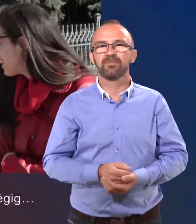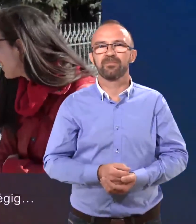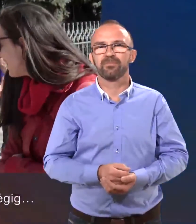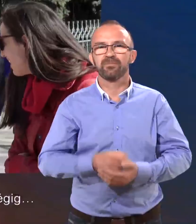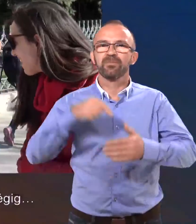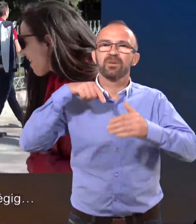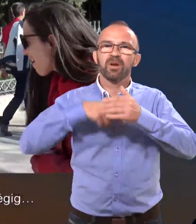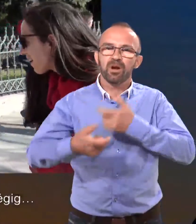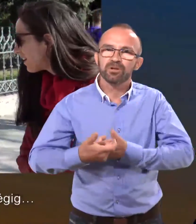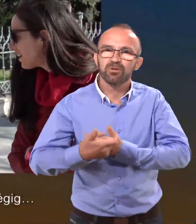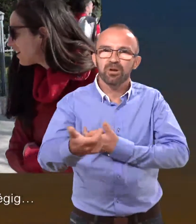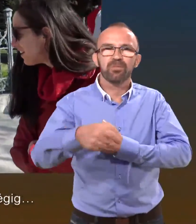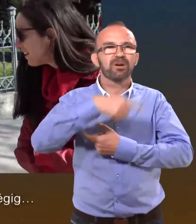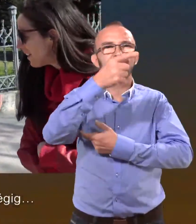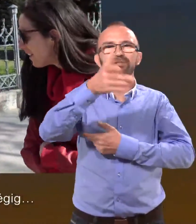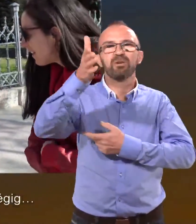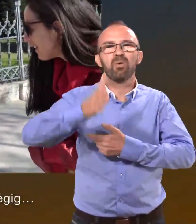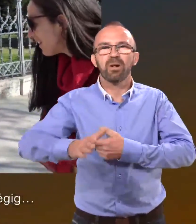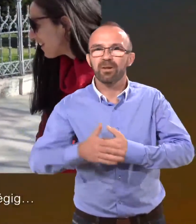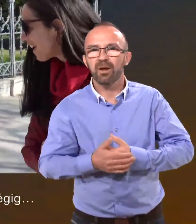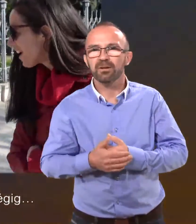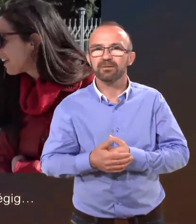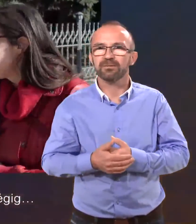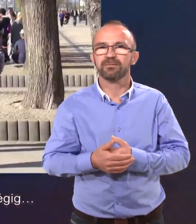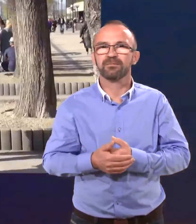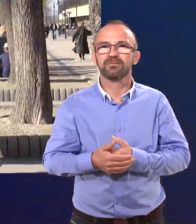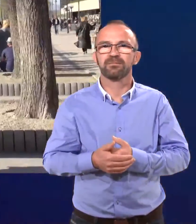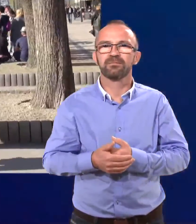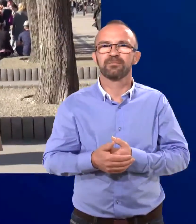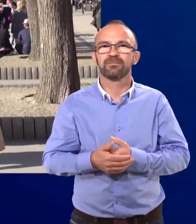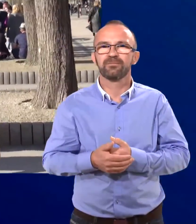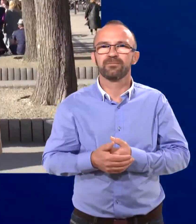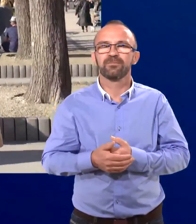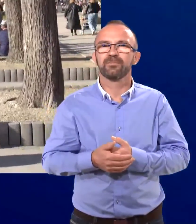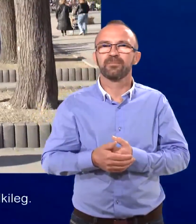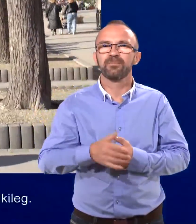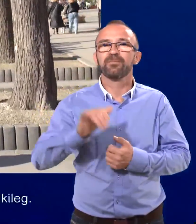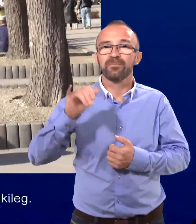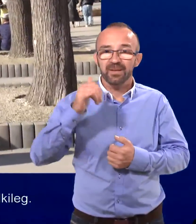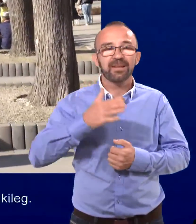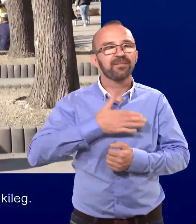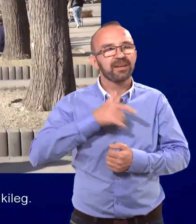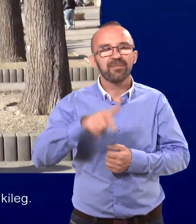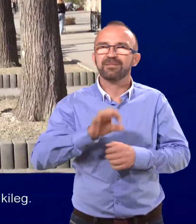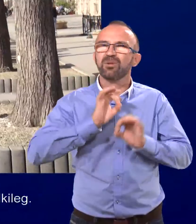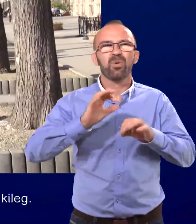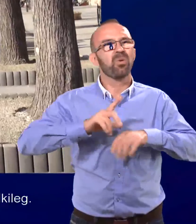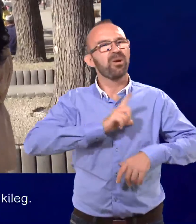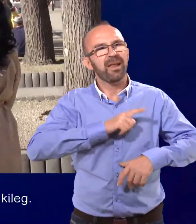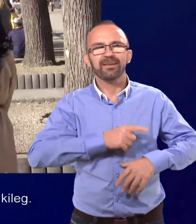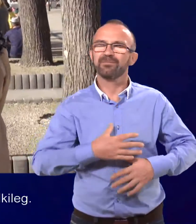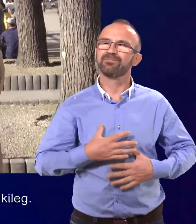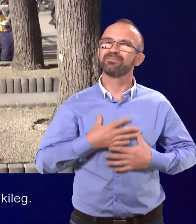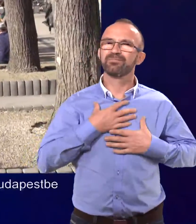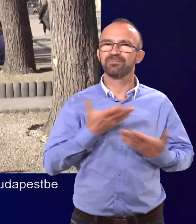Így megyek, az alsó rapat, másik oldal végig. És ez jó tesz lelkire? Igen, nekem ez jó